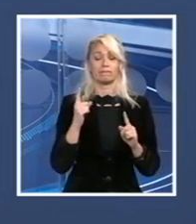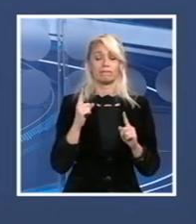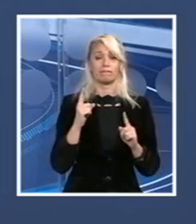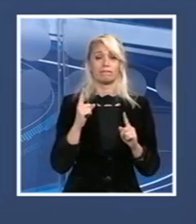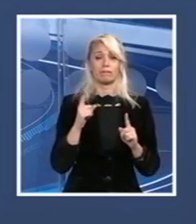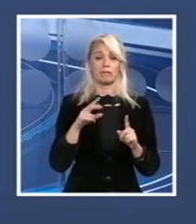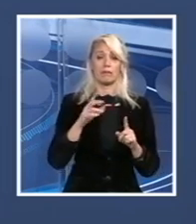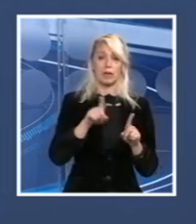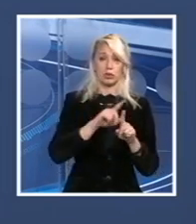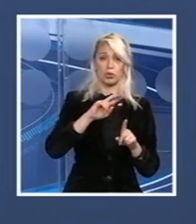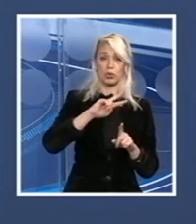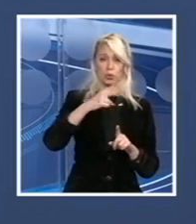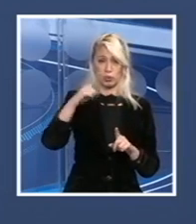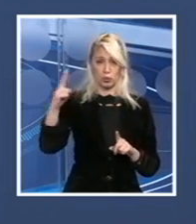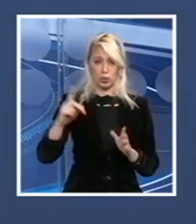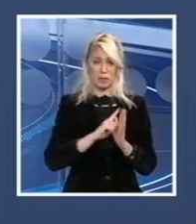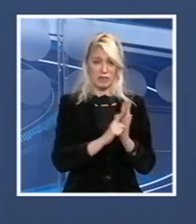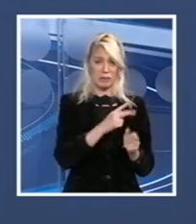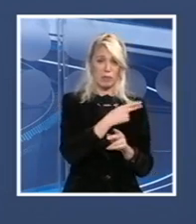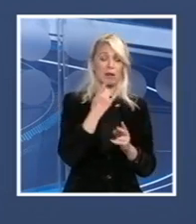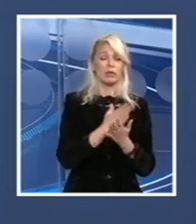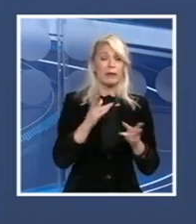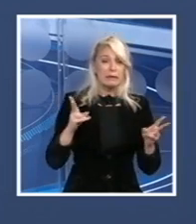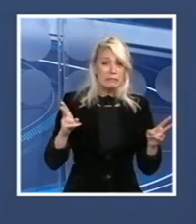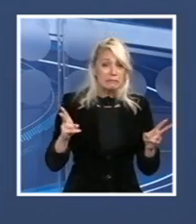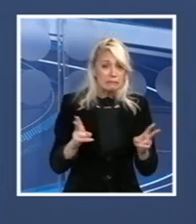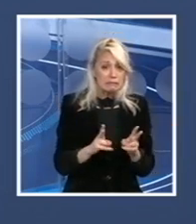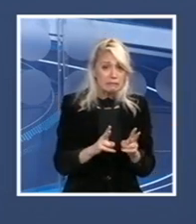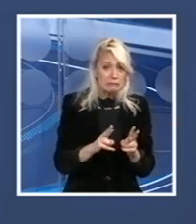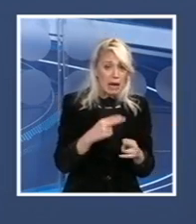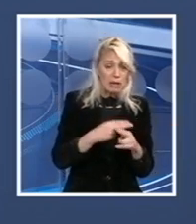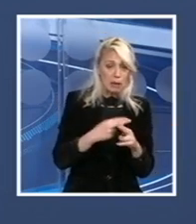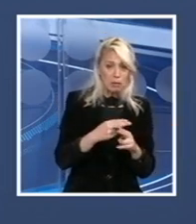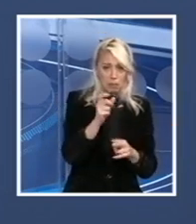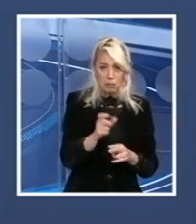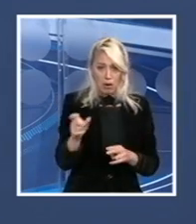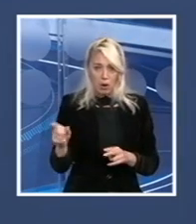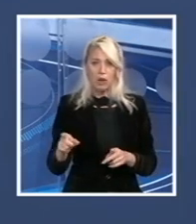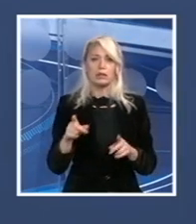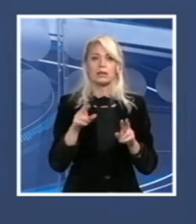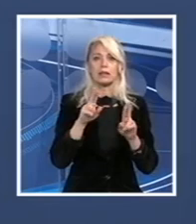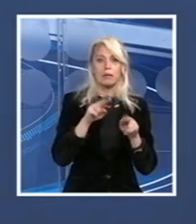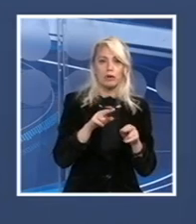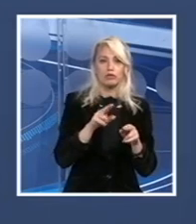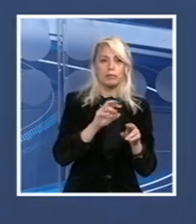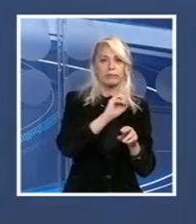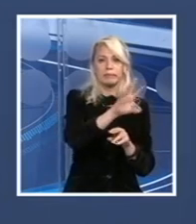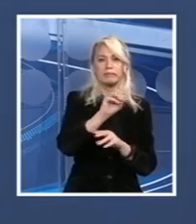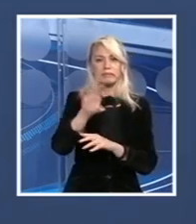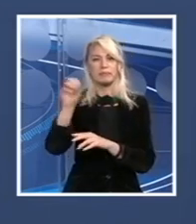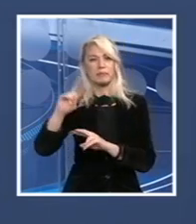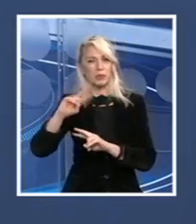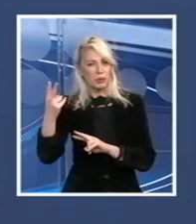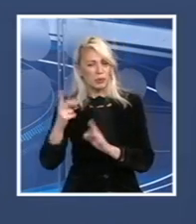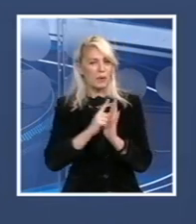u ovim drugim privremenim objektima toliko smanji broj pacijenata da možemo raditi njihove preraspodele u druge